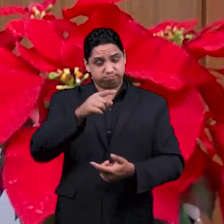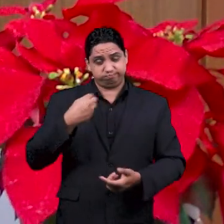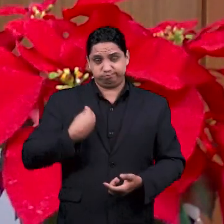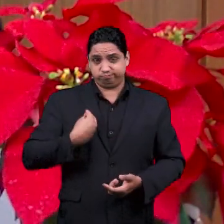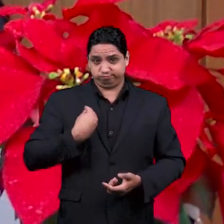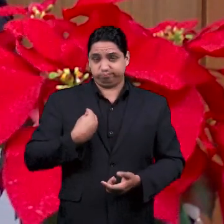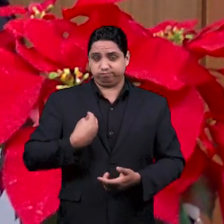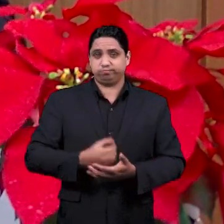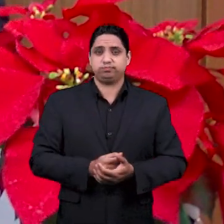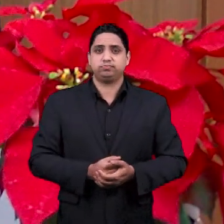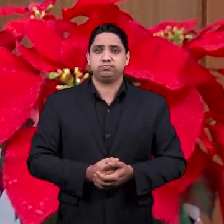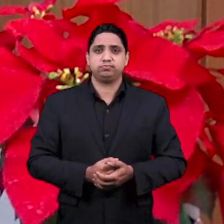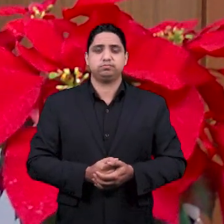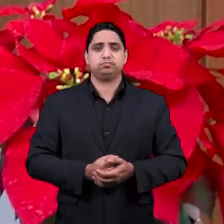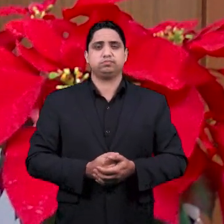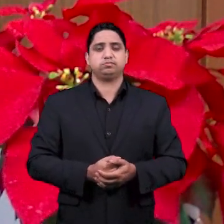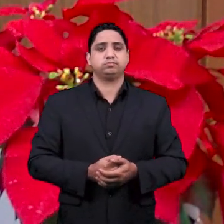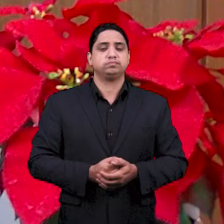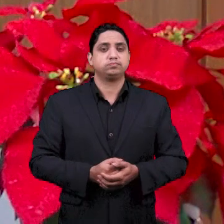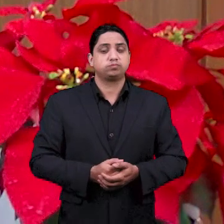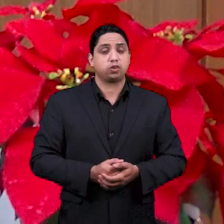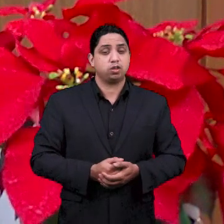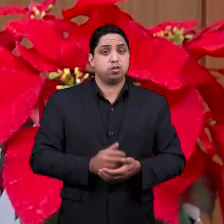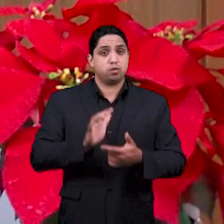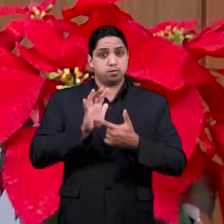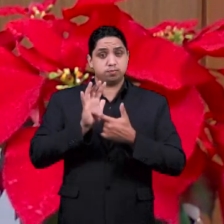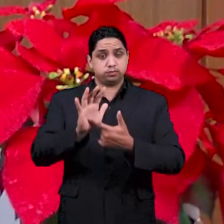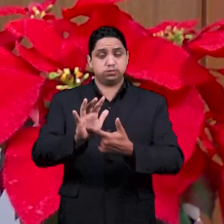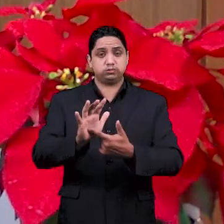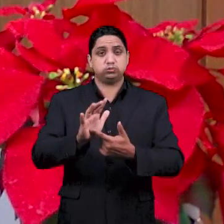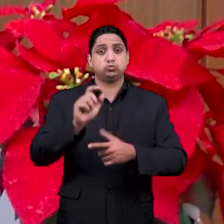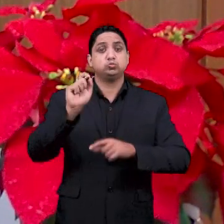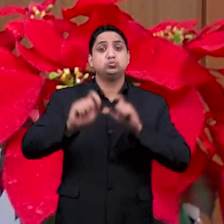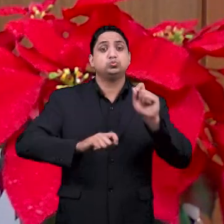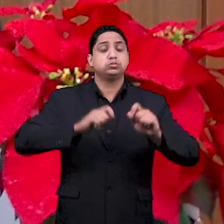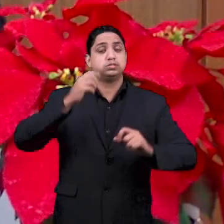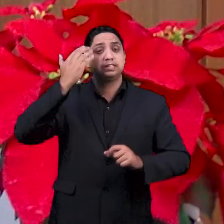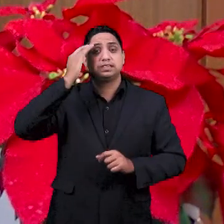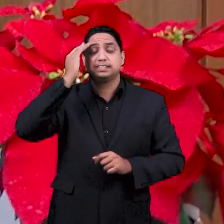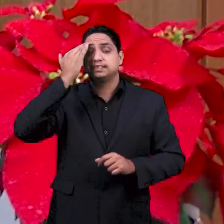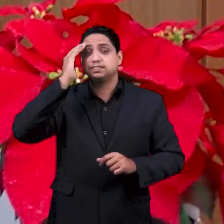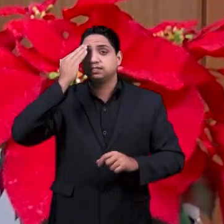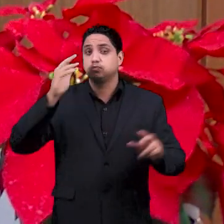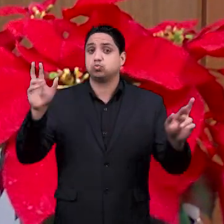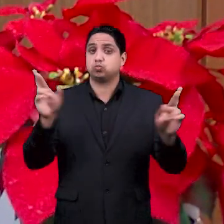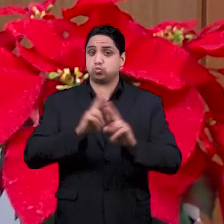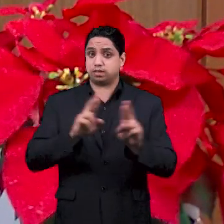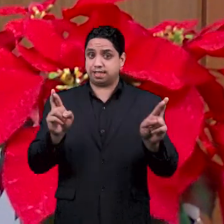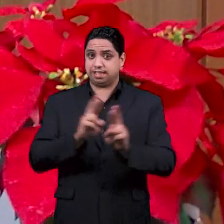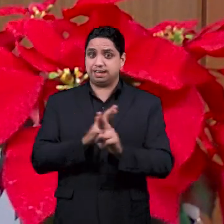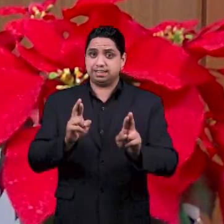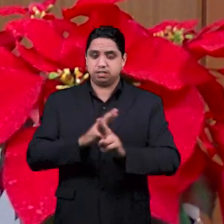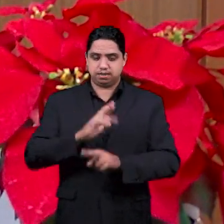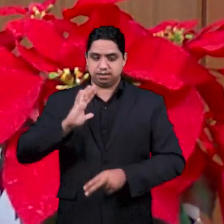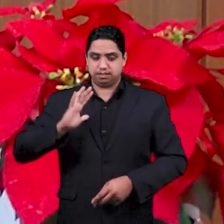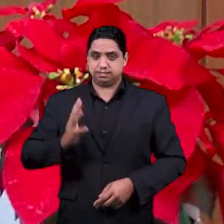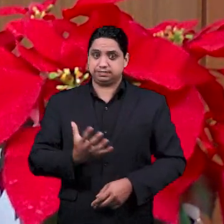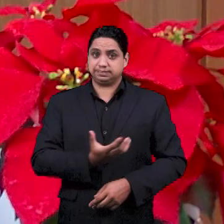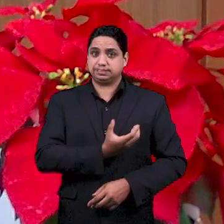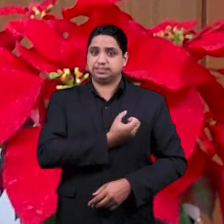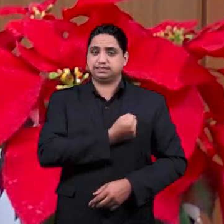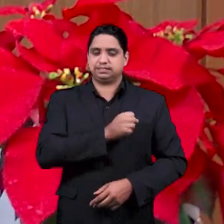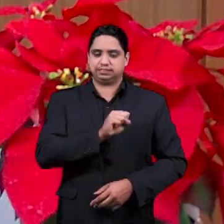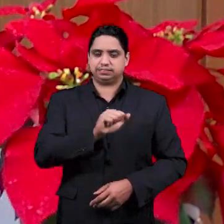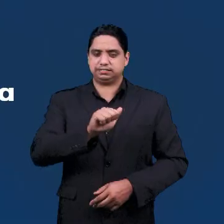показать нашим дорогим зрителям, кто сопровождает нас, понимание в отношении